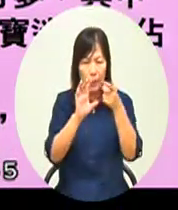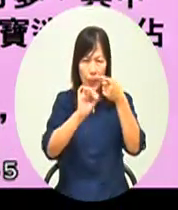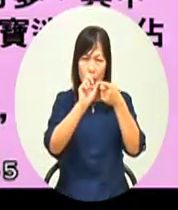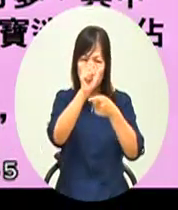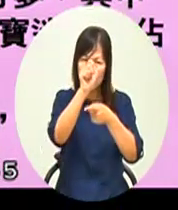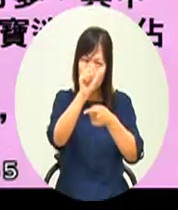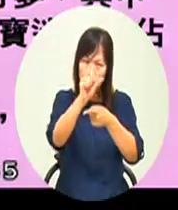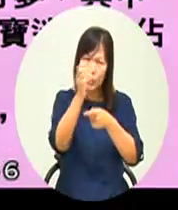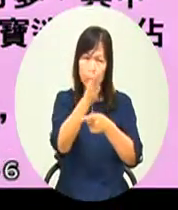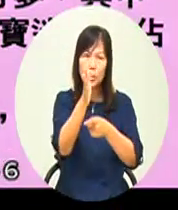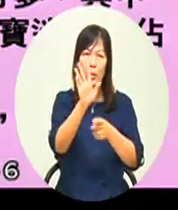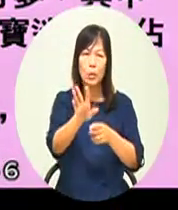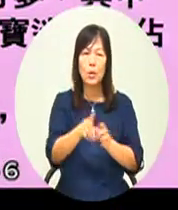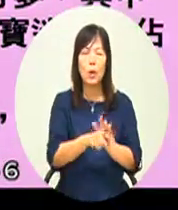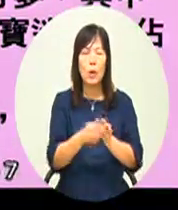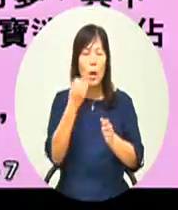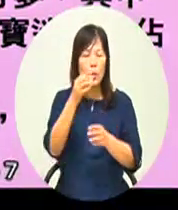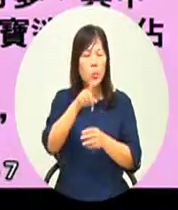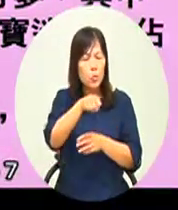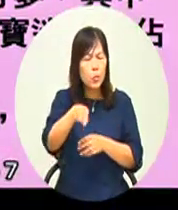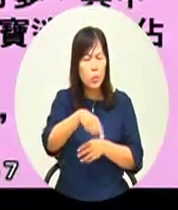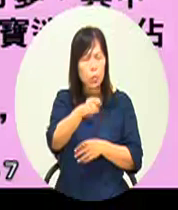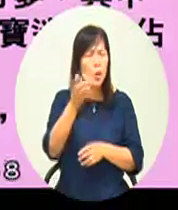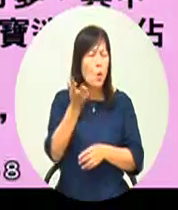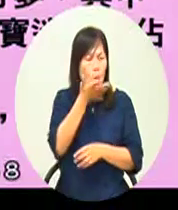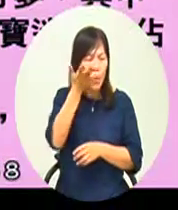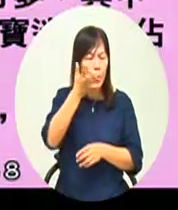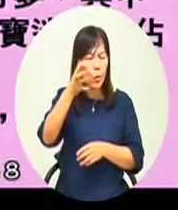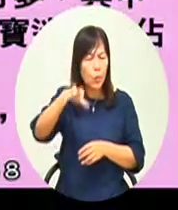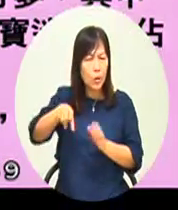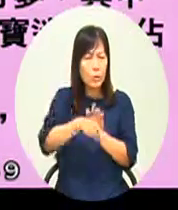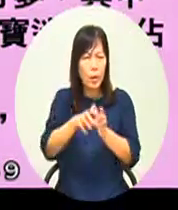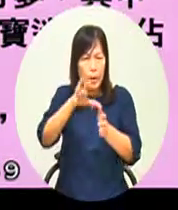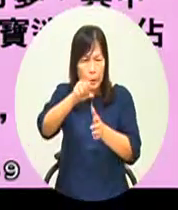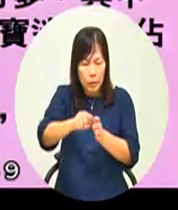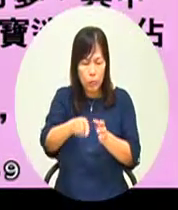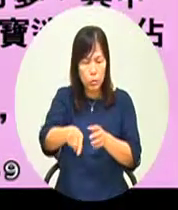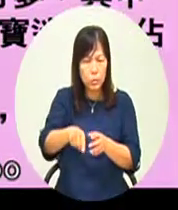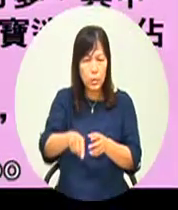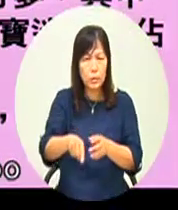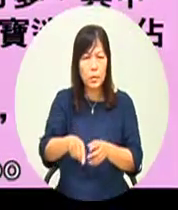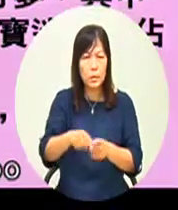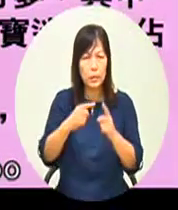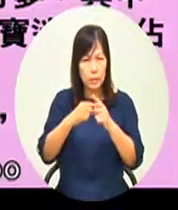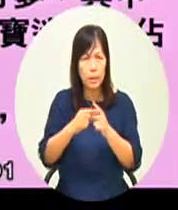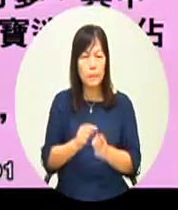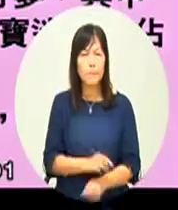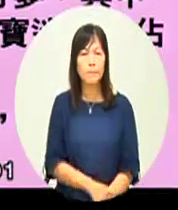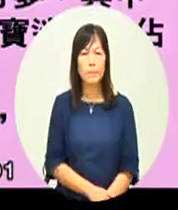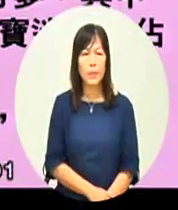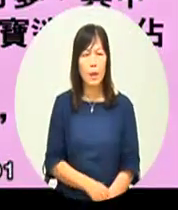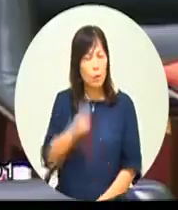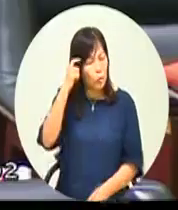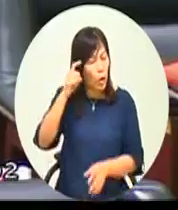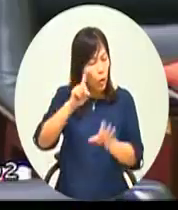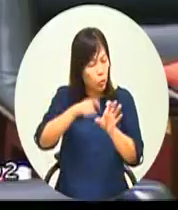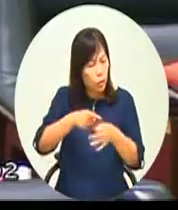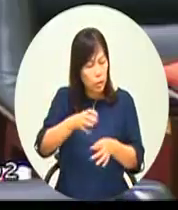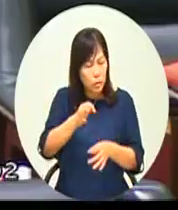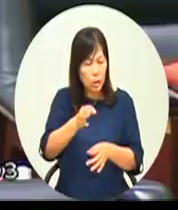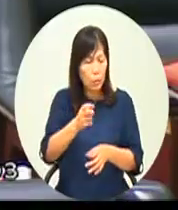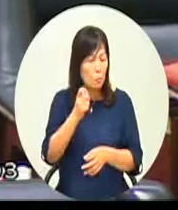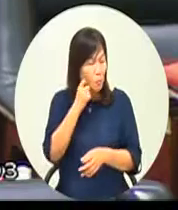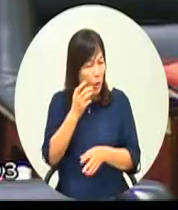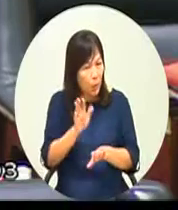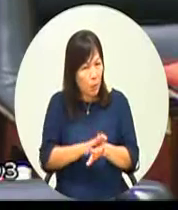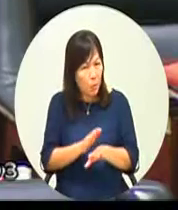说，我们观光局如果是能掌握住重度的宝迷哦，那还怕没有什么观光财是